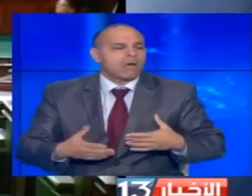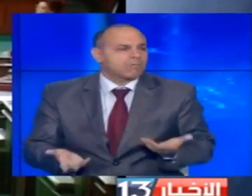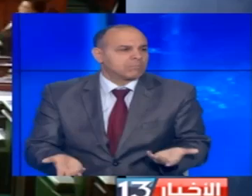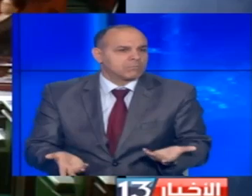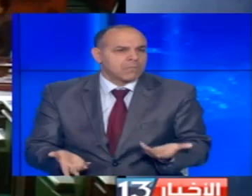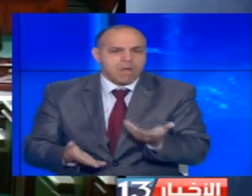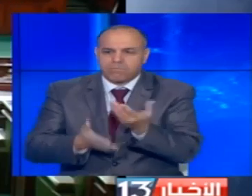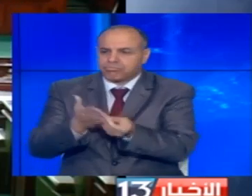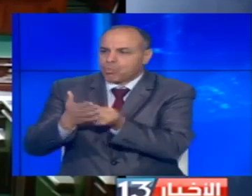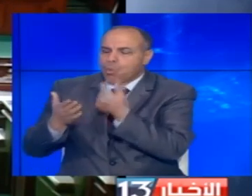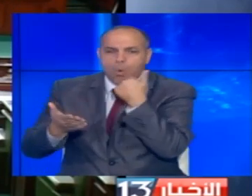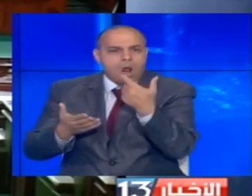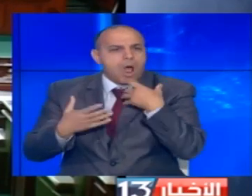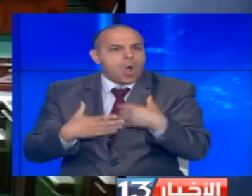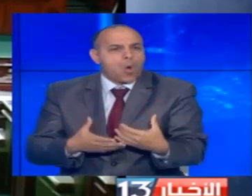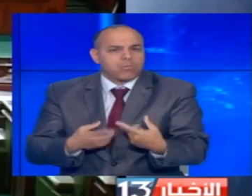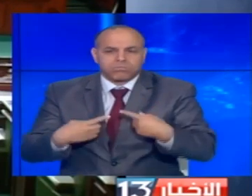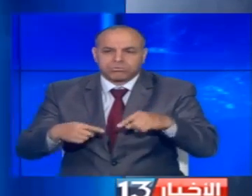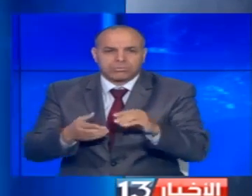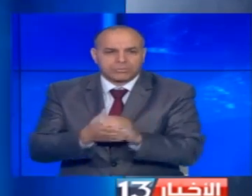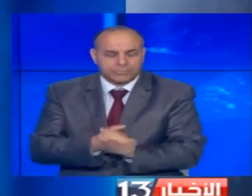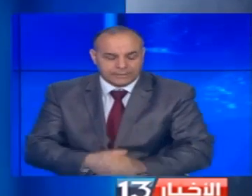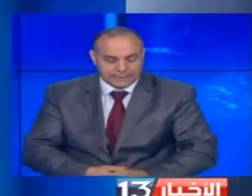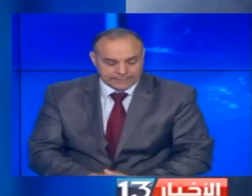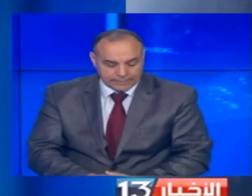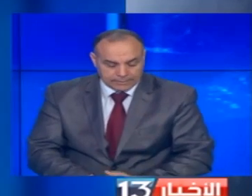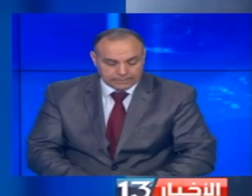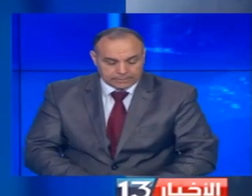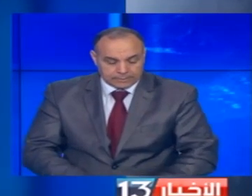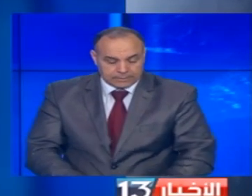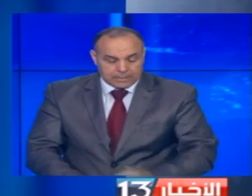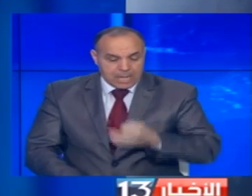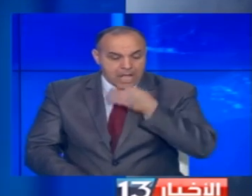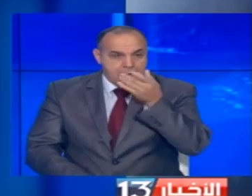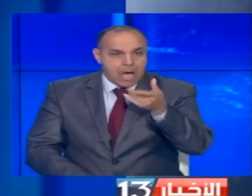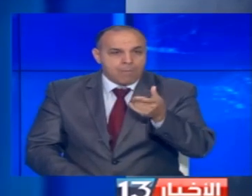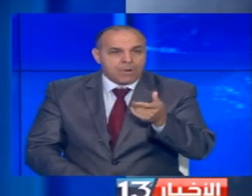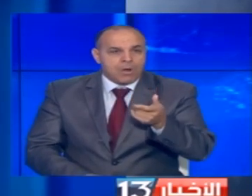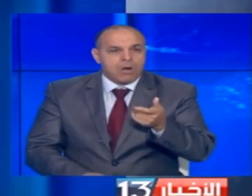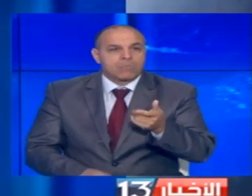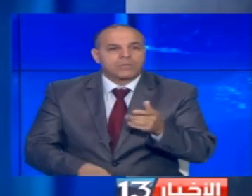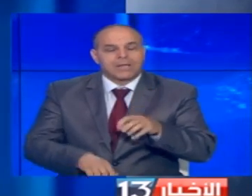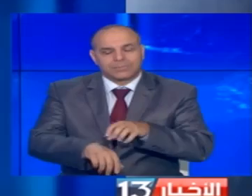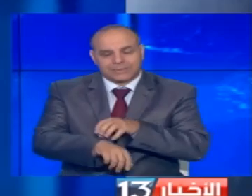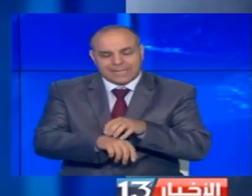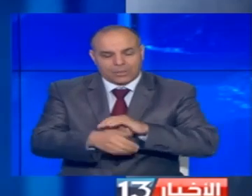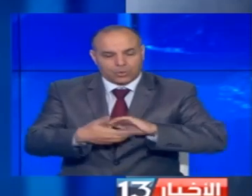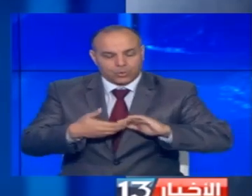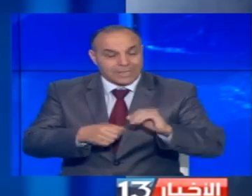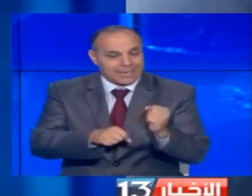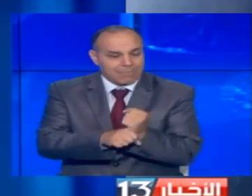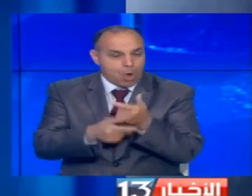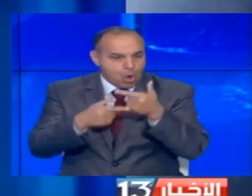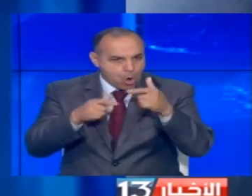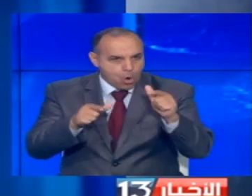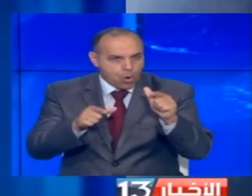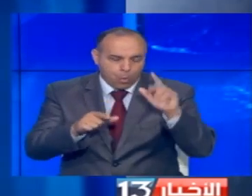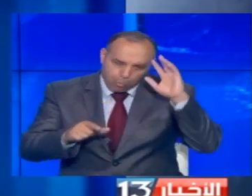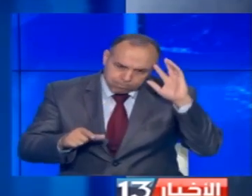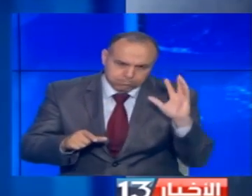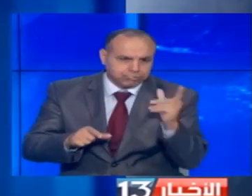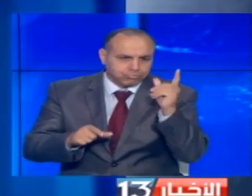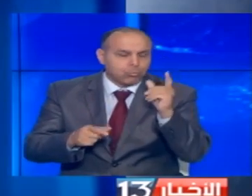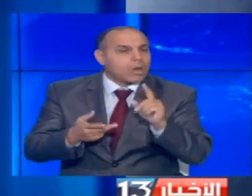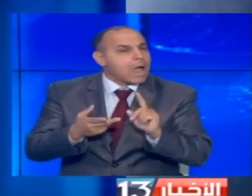وعدم مواكبتهم لسير الجلسات عبر مجلس عمداء الاتحاد التونسي للمهني الحره عن تنديده